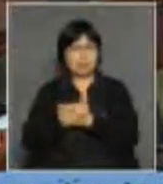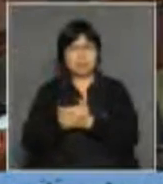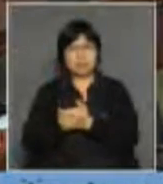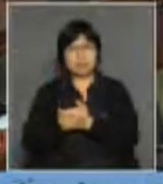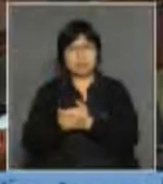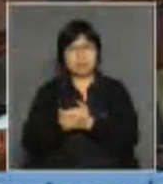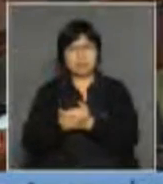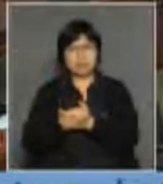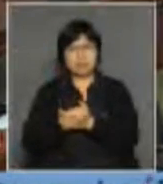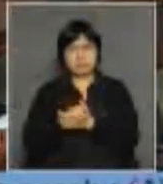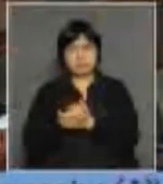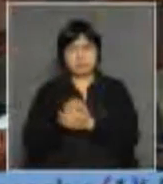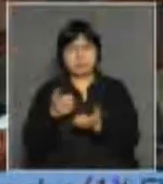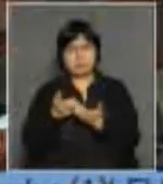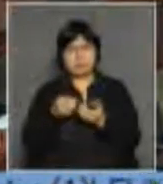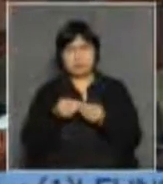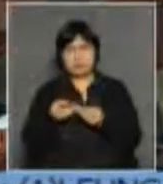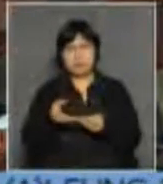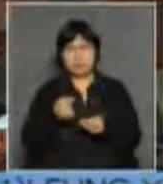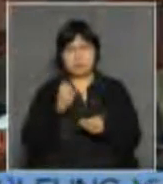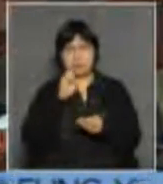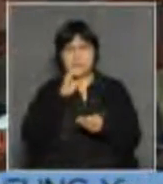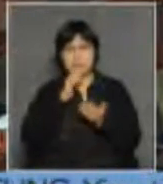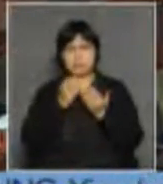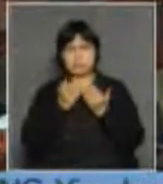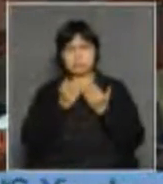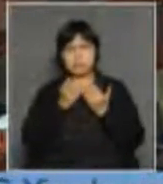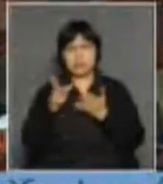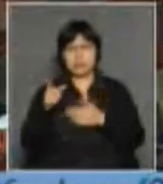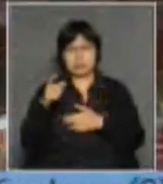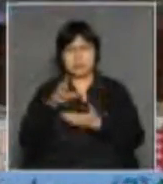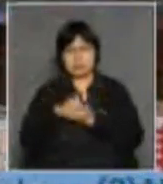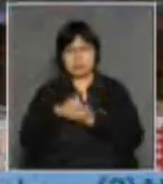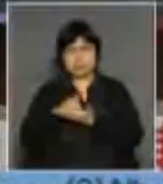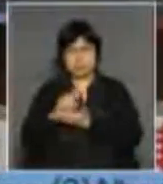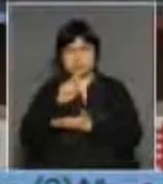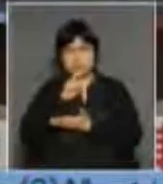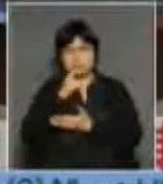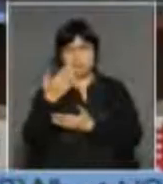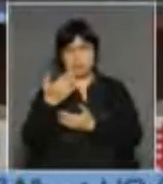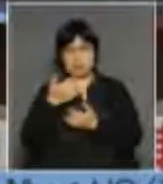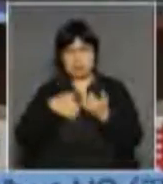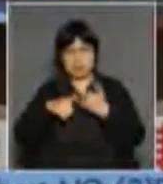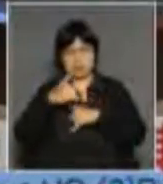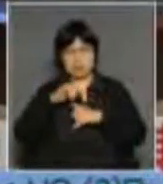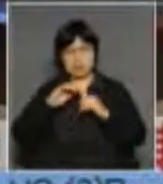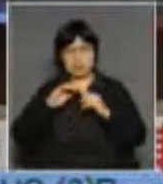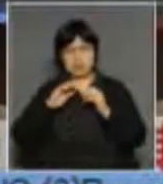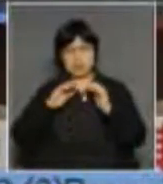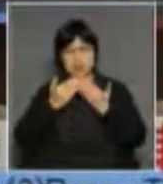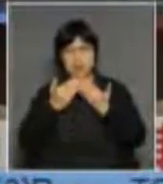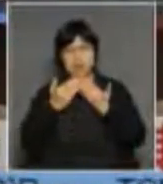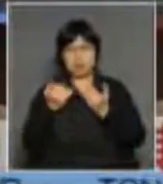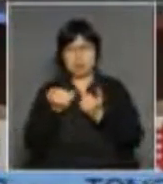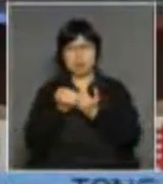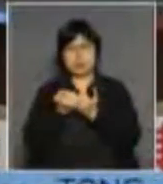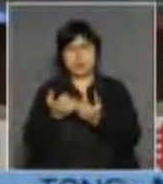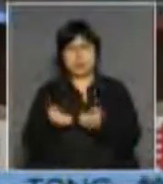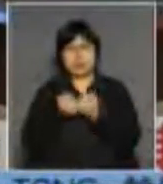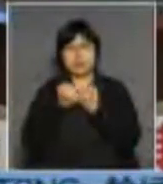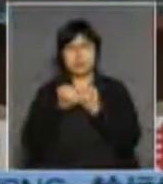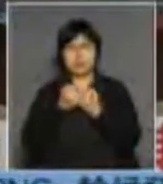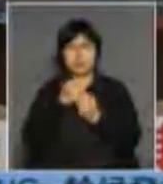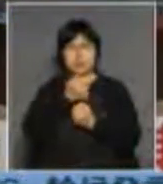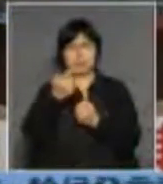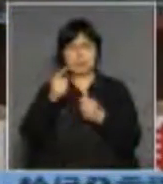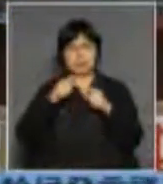我都唔俾啲咩數字你喺度讀稿。我哋每一年有幾多演藝學院嘅同學畢業？還有我們很多